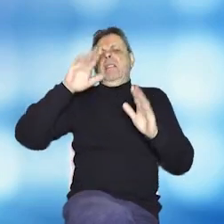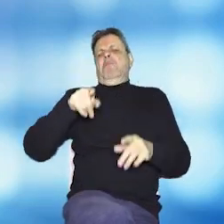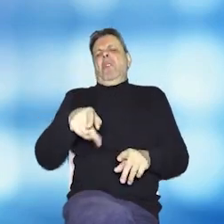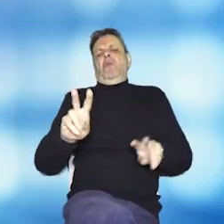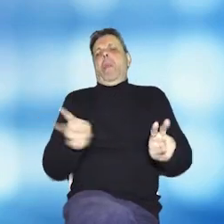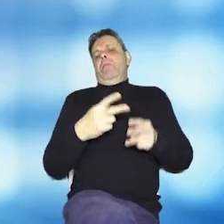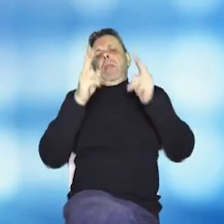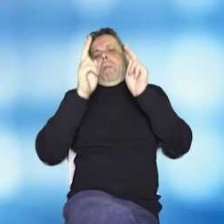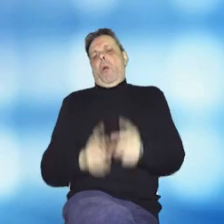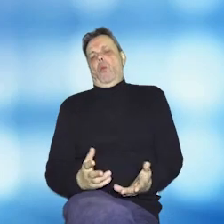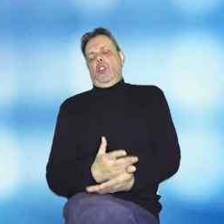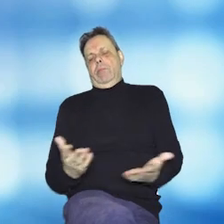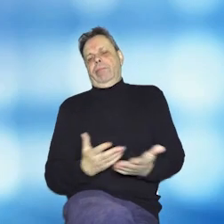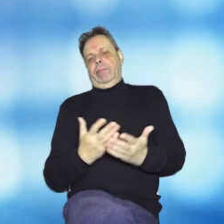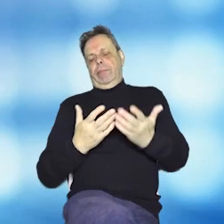nije moguće.